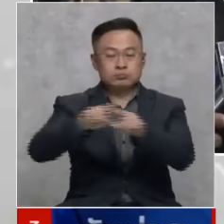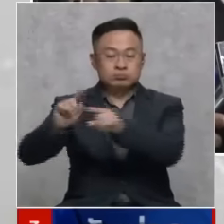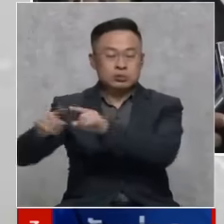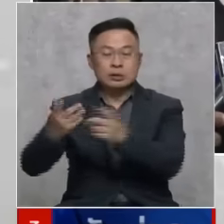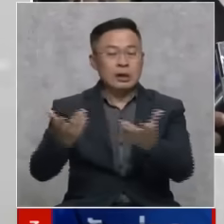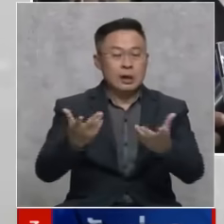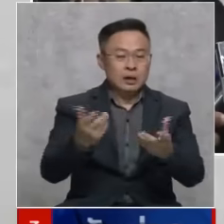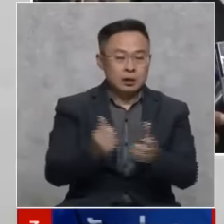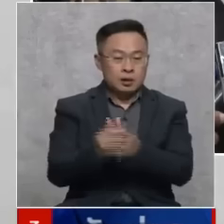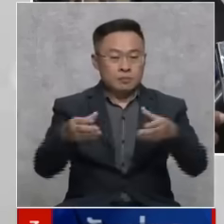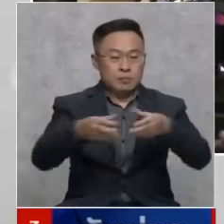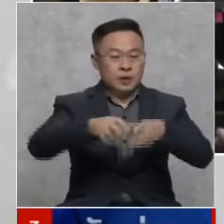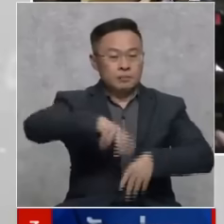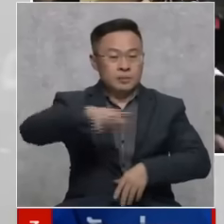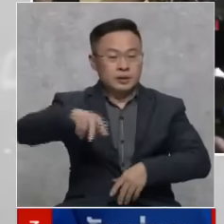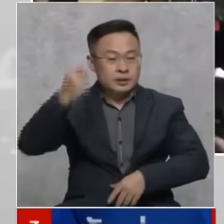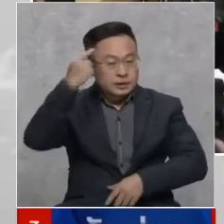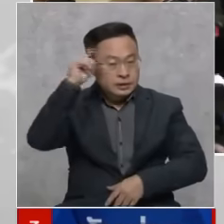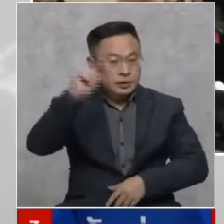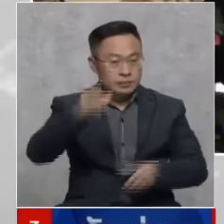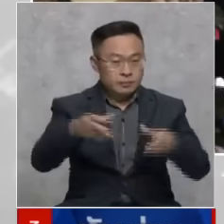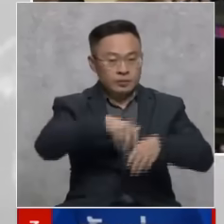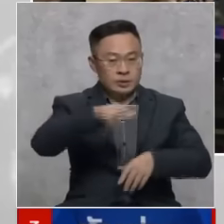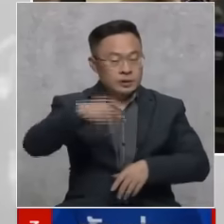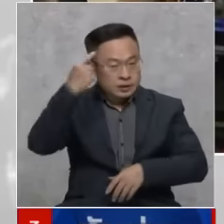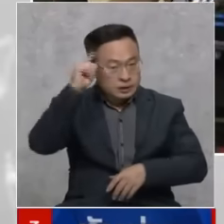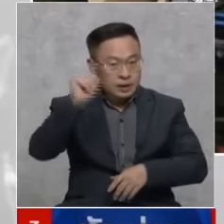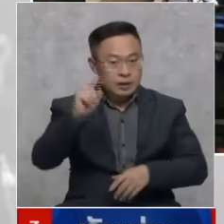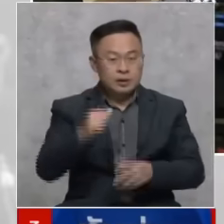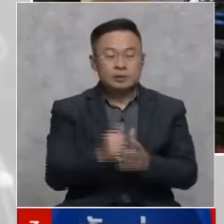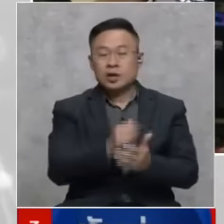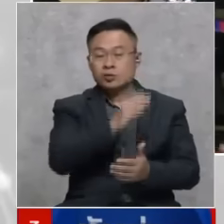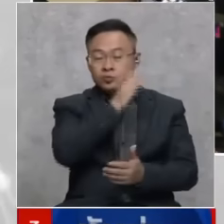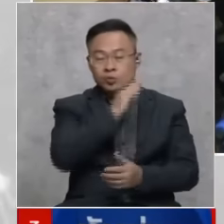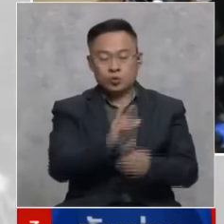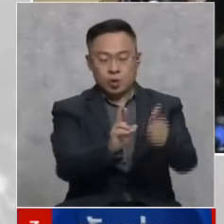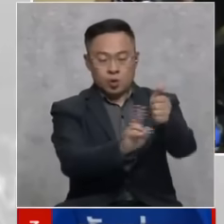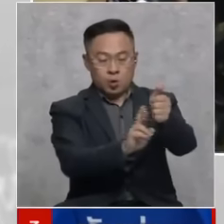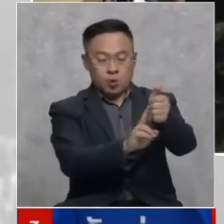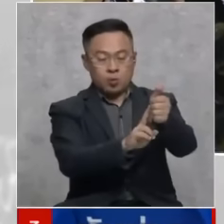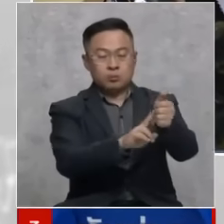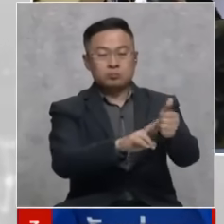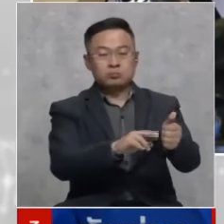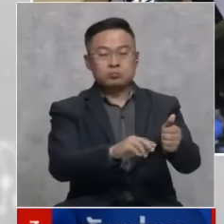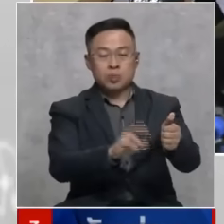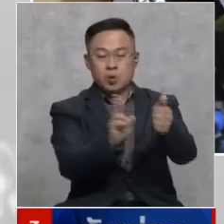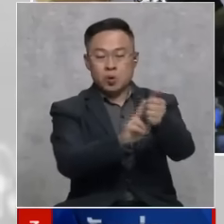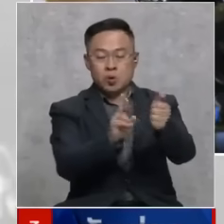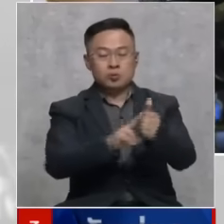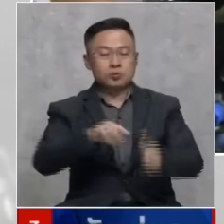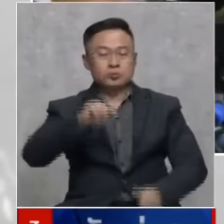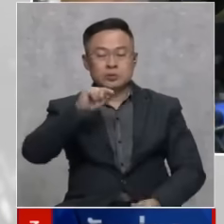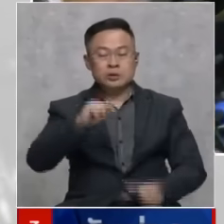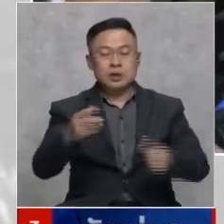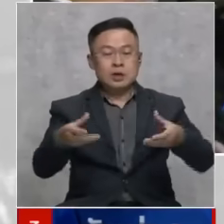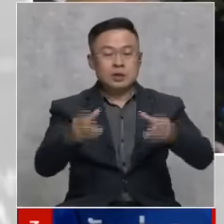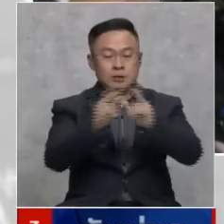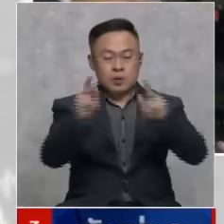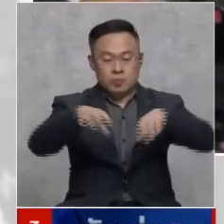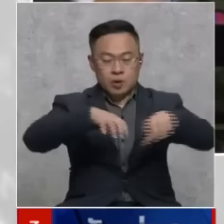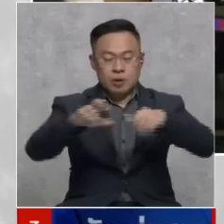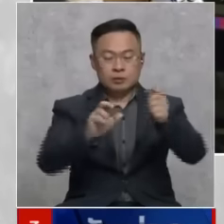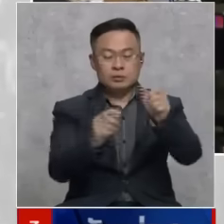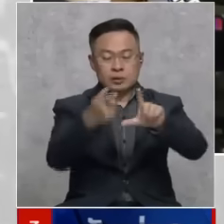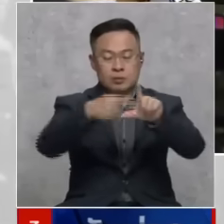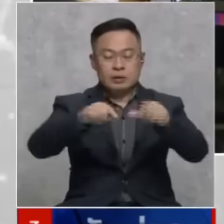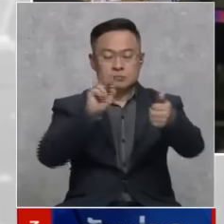ปดูฝั่งของเพื่อไทยกันบ้างเพื่อไทยถึงขั้นบอกเลยค่ะถ้ามีการขับหมออ๋องออกจากพรรคก้าวไกลจริงๆแล้วไปอยู่พรรคอื่นนะเอ๊ะเหมือนเป็นการเล่นเกม